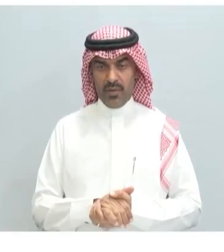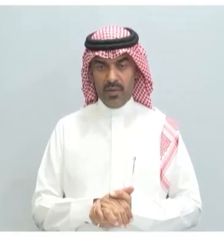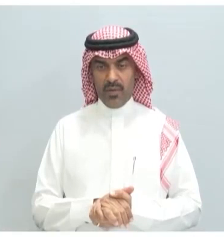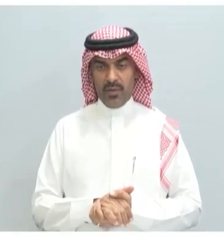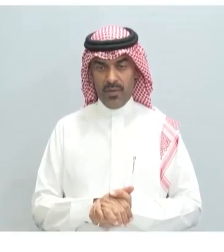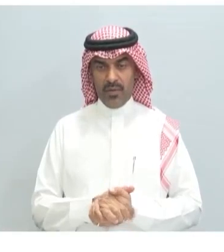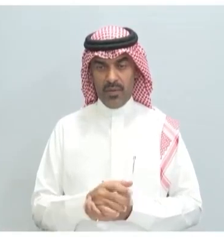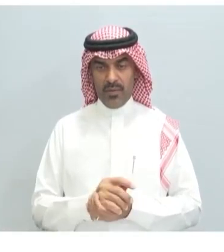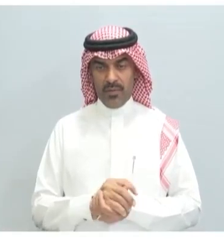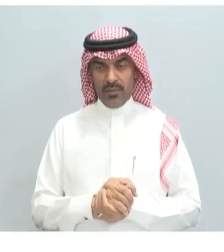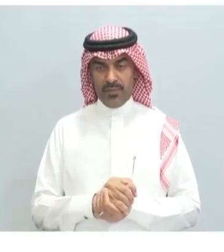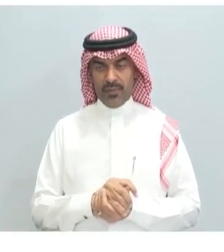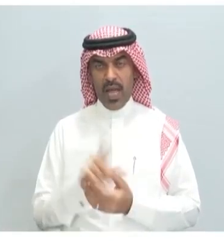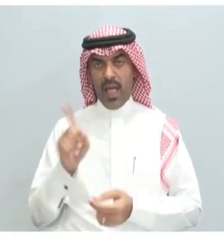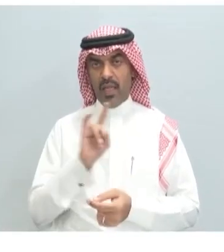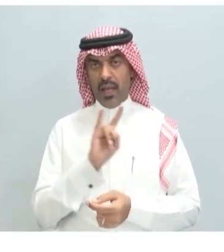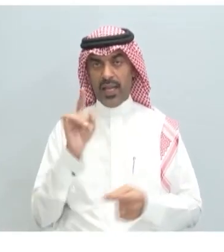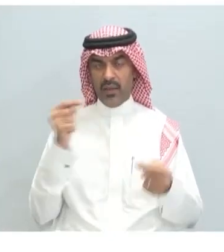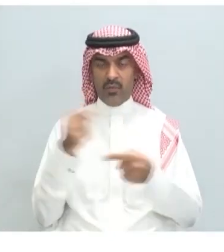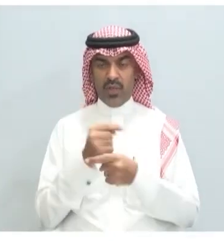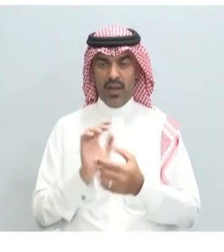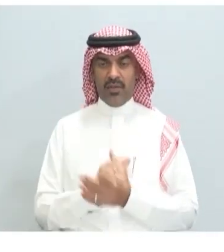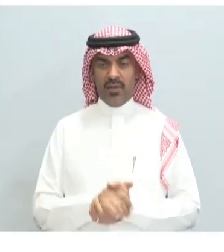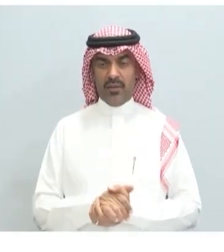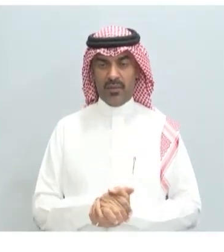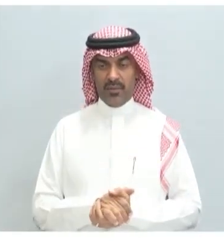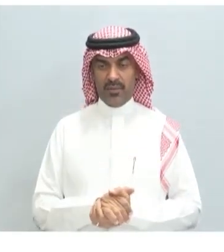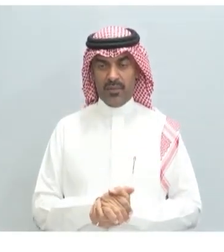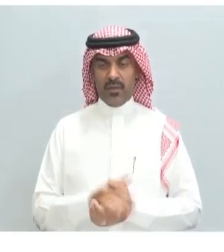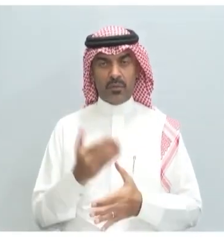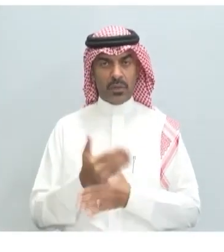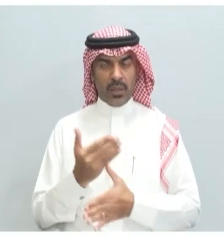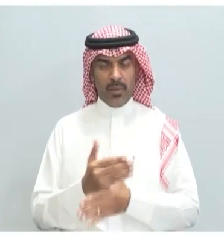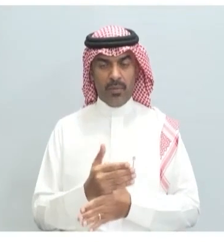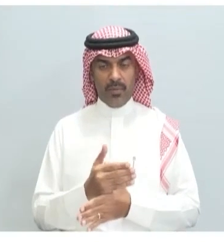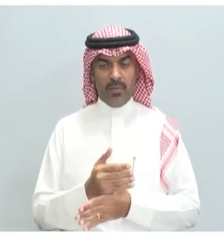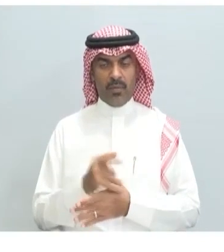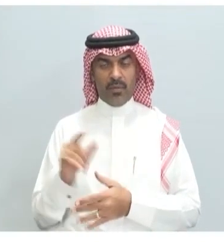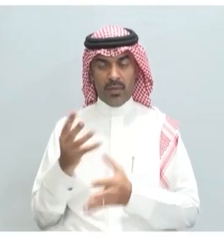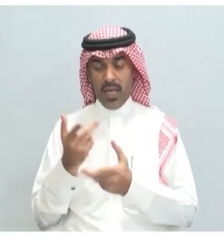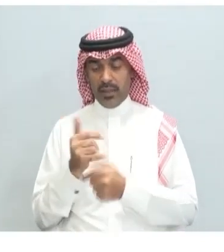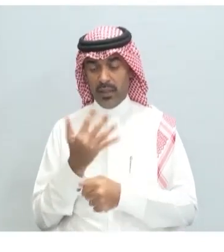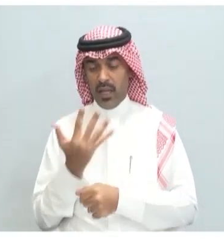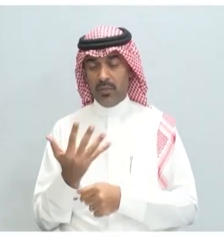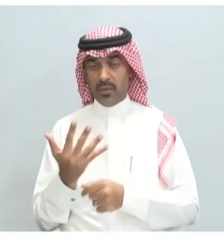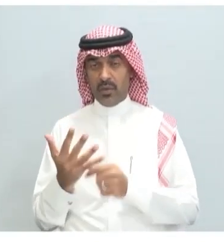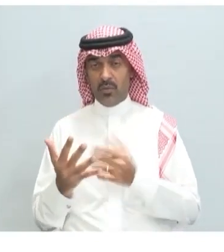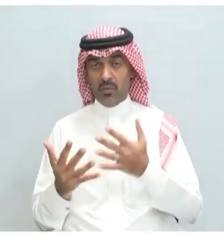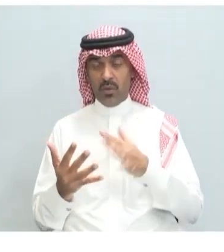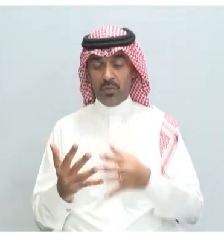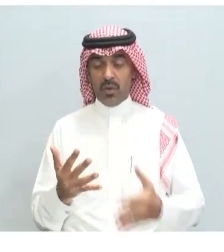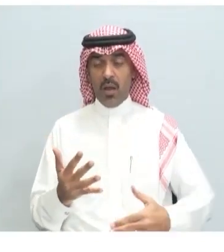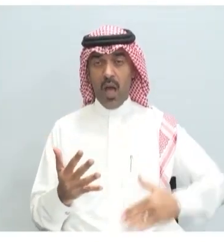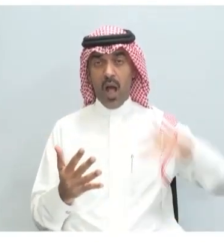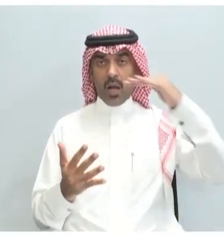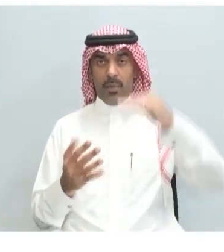فبالتالي هذول يكونون غير متنا نا فيتين والسبب عندك انت العدد خمسه ممكن يكون اكبر من ثلاثه